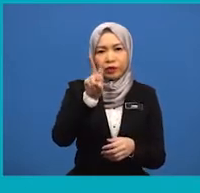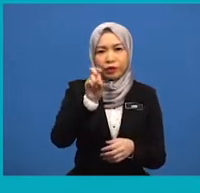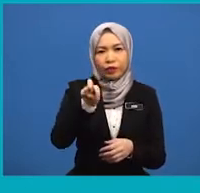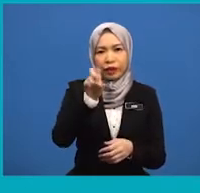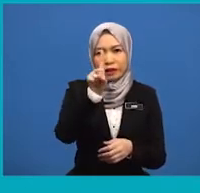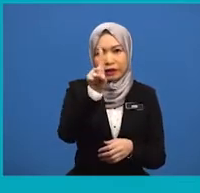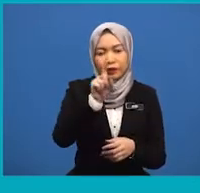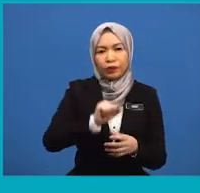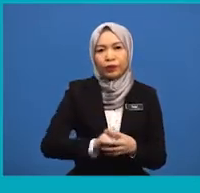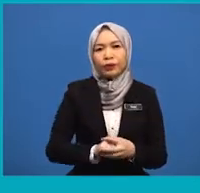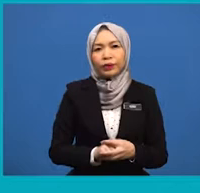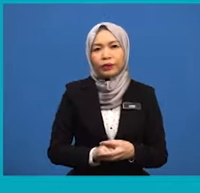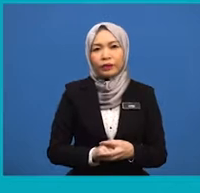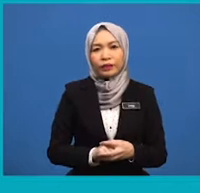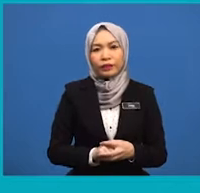3.2.1.2.1.